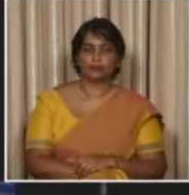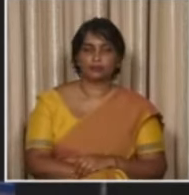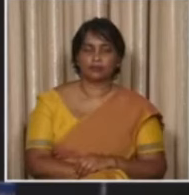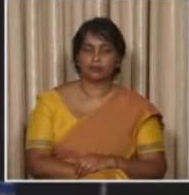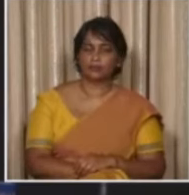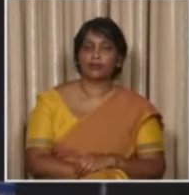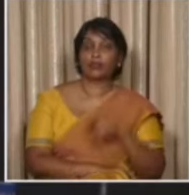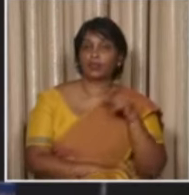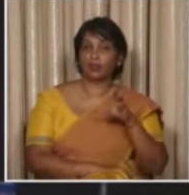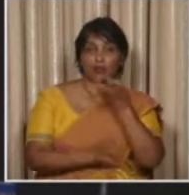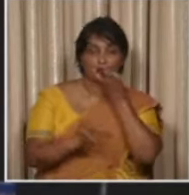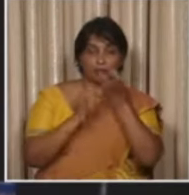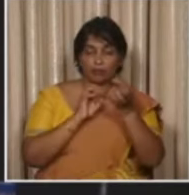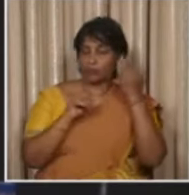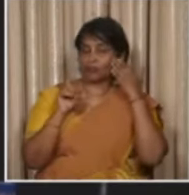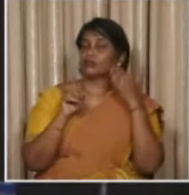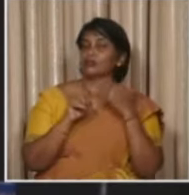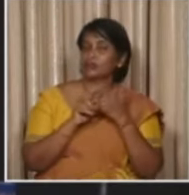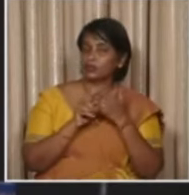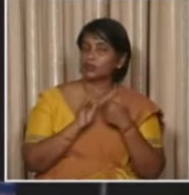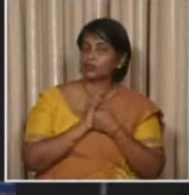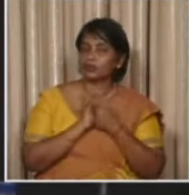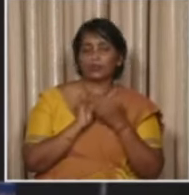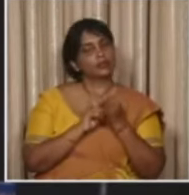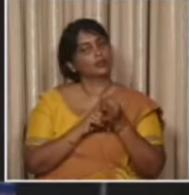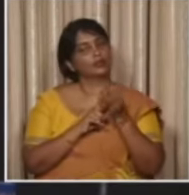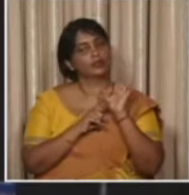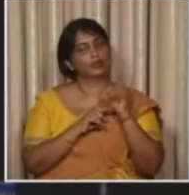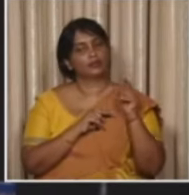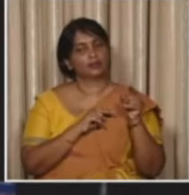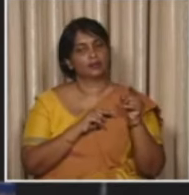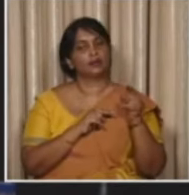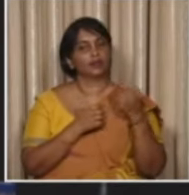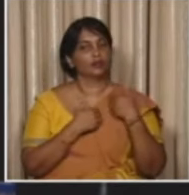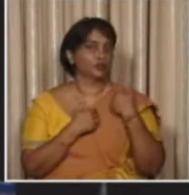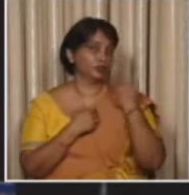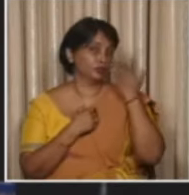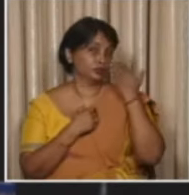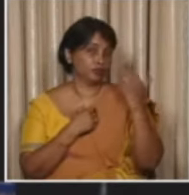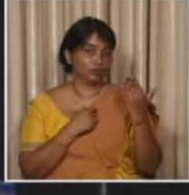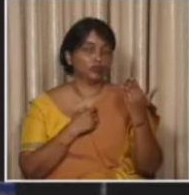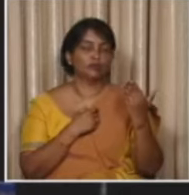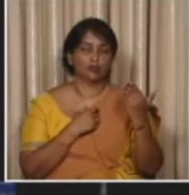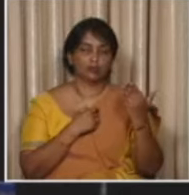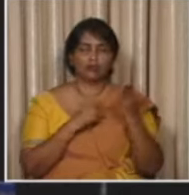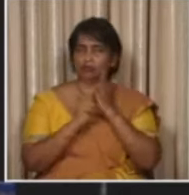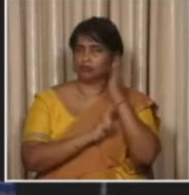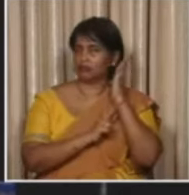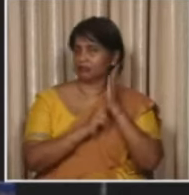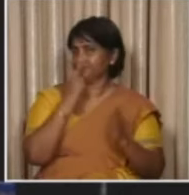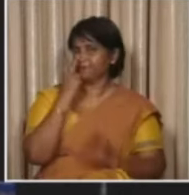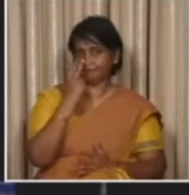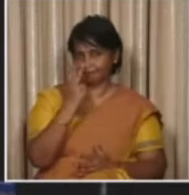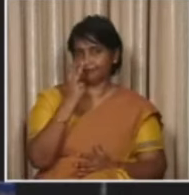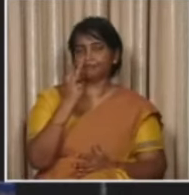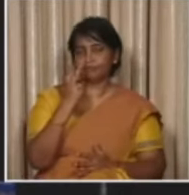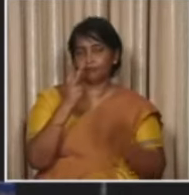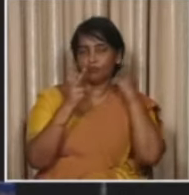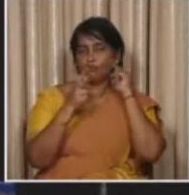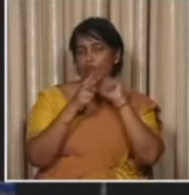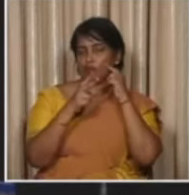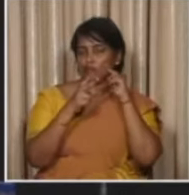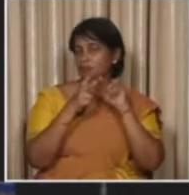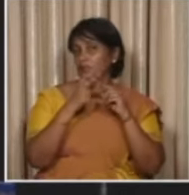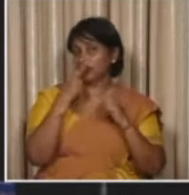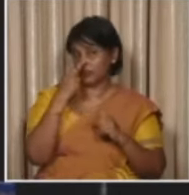മേ പ്രഹാര പിലിബന്ധവ ഗറു സഭാപത്തുമണി അപ്പി ദക്കിനോ തിയറീസ് ദക്കത്തിയനു കാരണ ദക്കത്തിയനു കക്